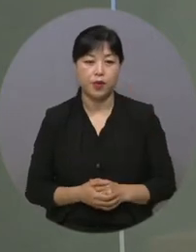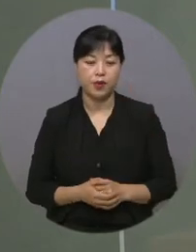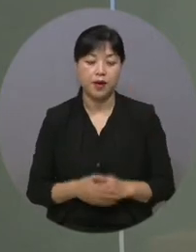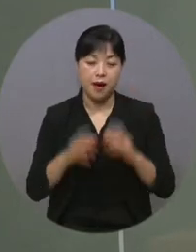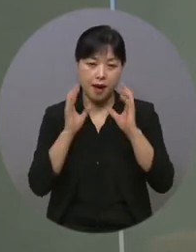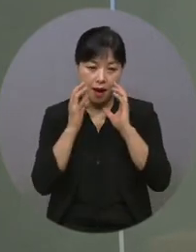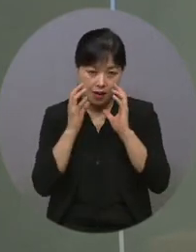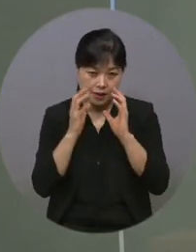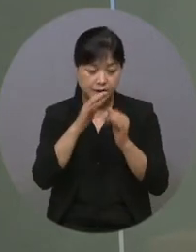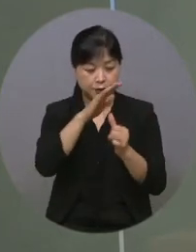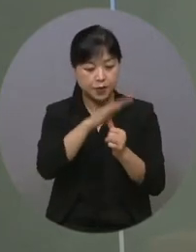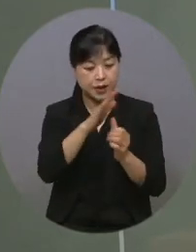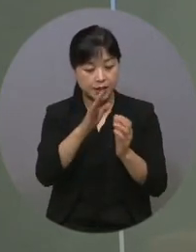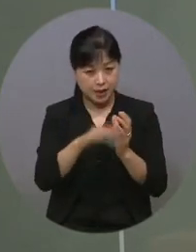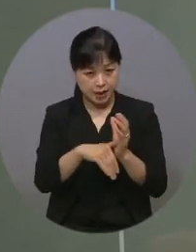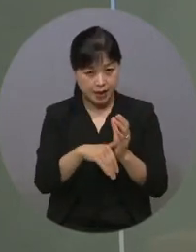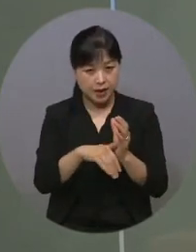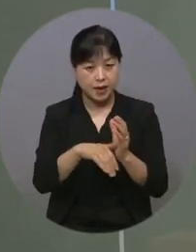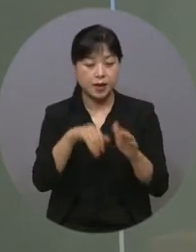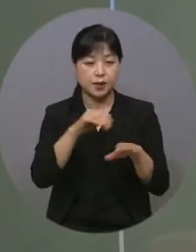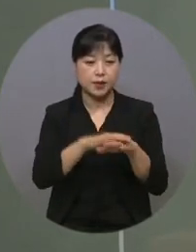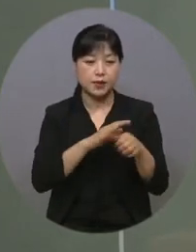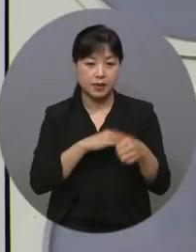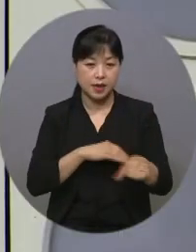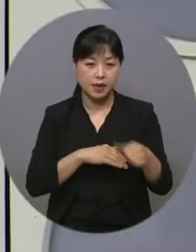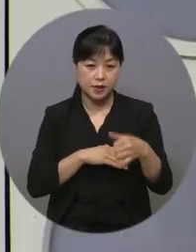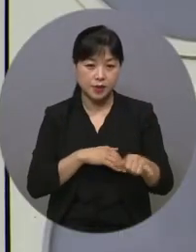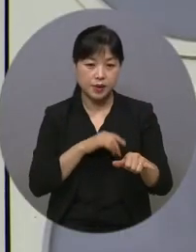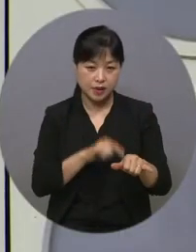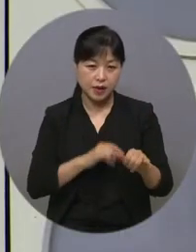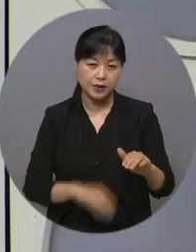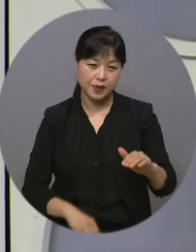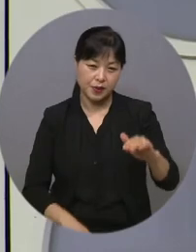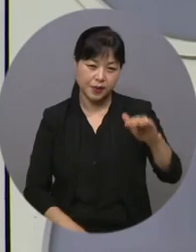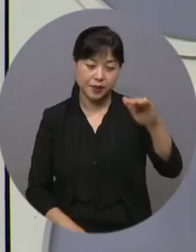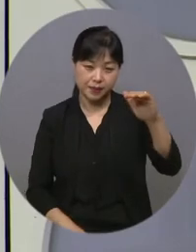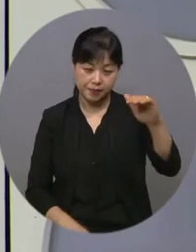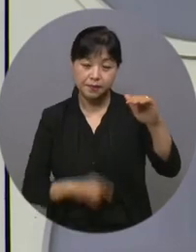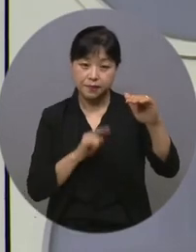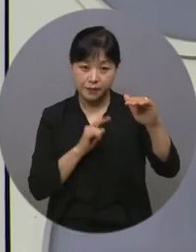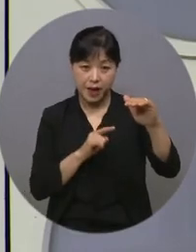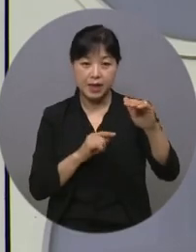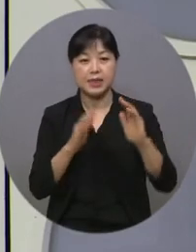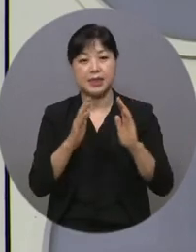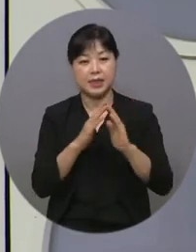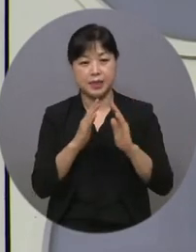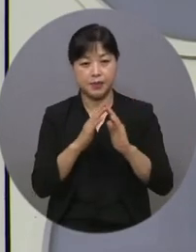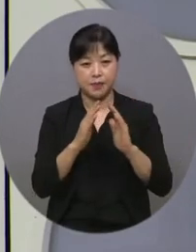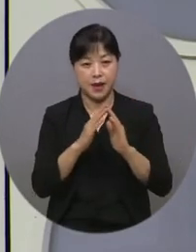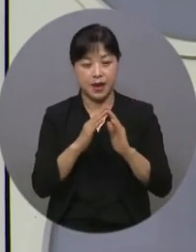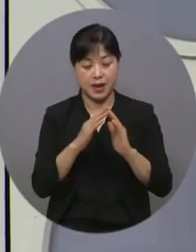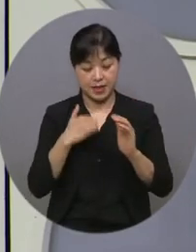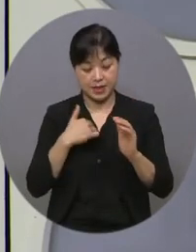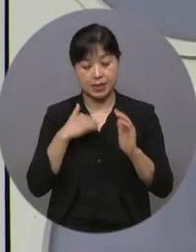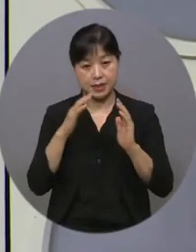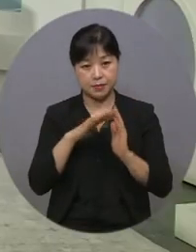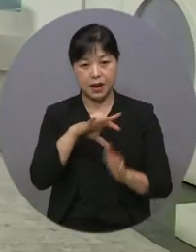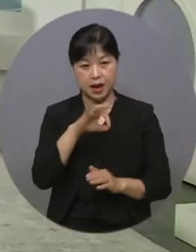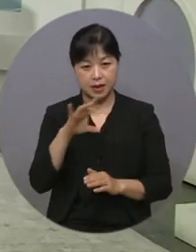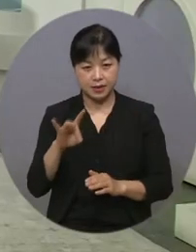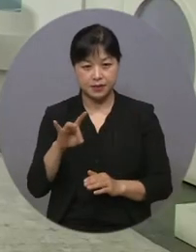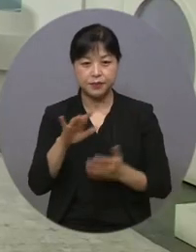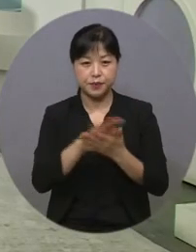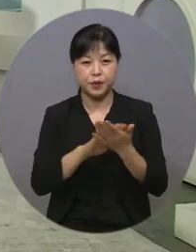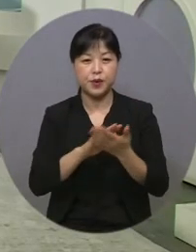유년기에 손자 손녀가 네. 이제 조금 성장은 했지만은 집에 간혹 놀러 오면은 예. 지금